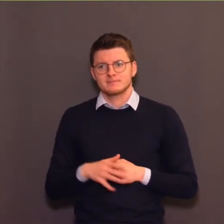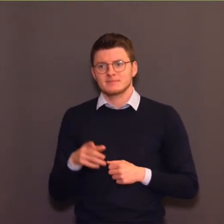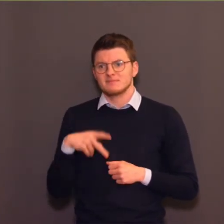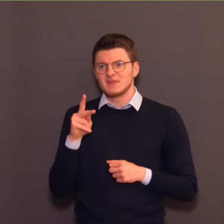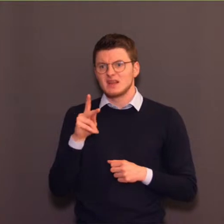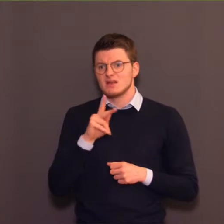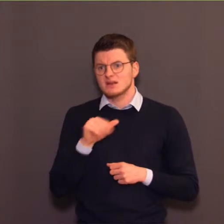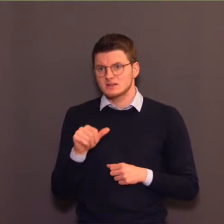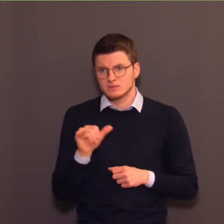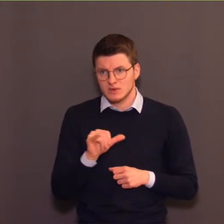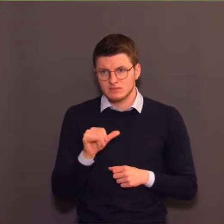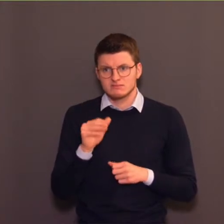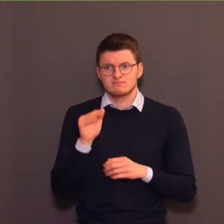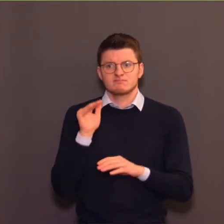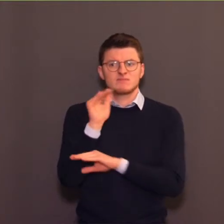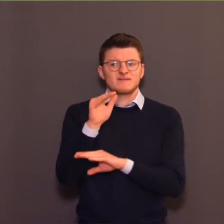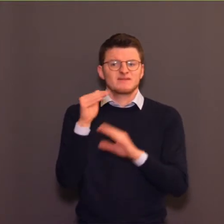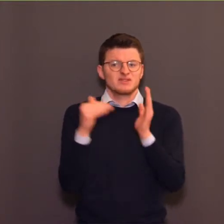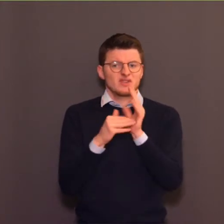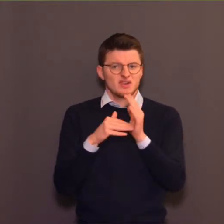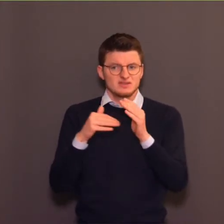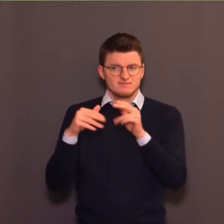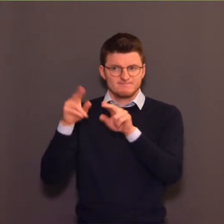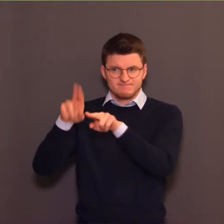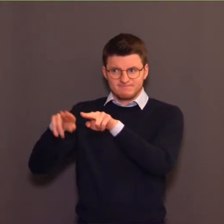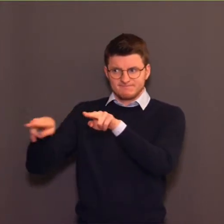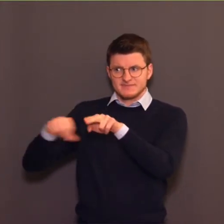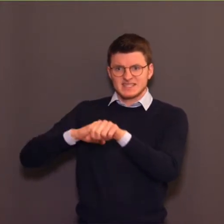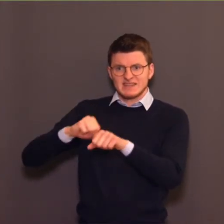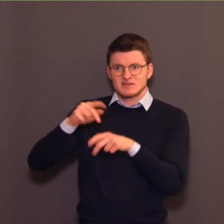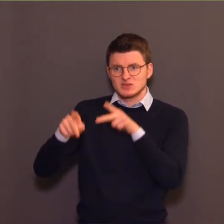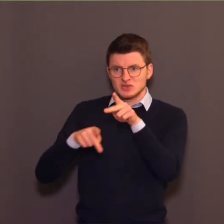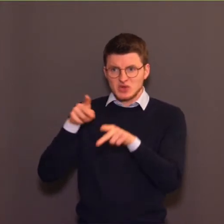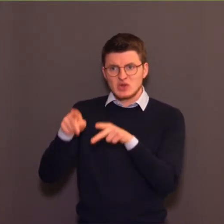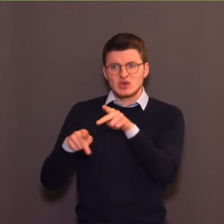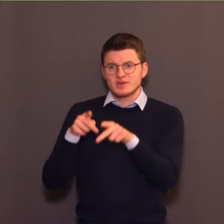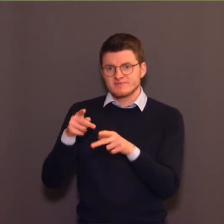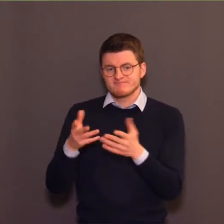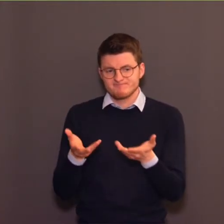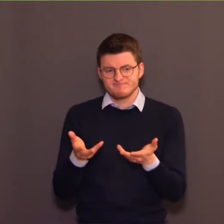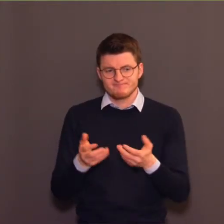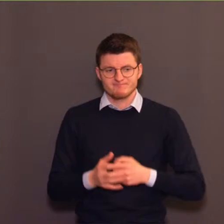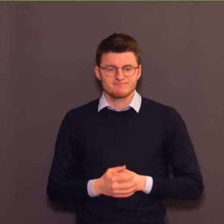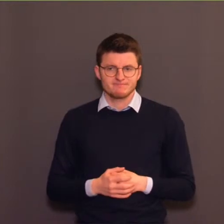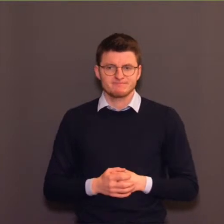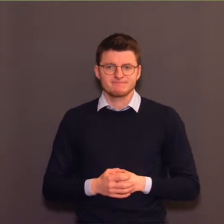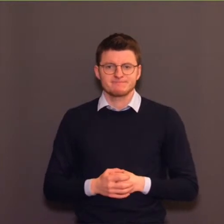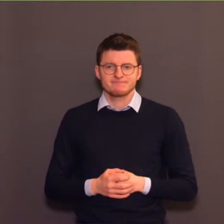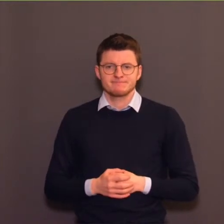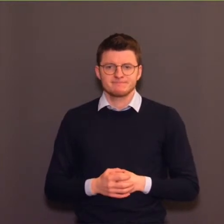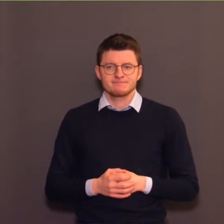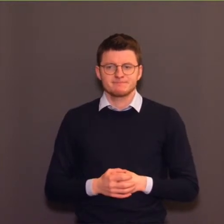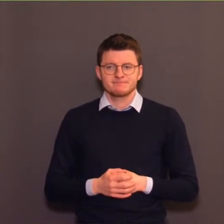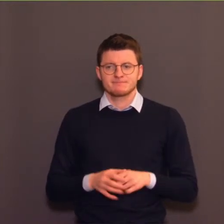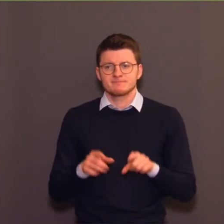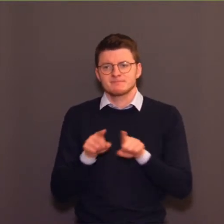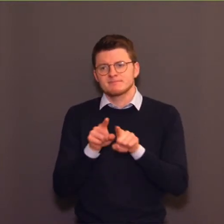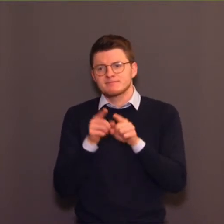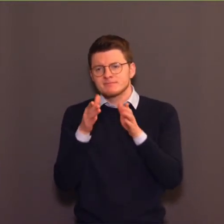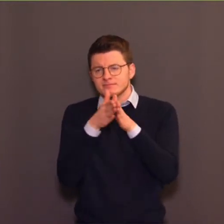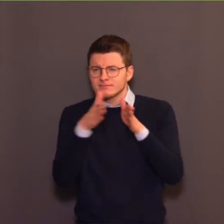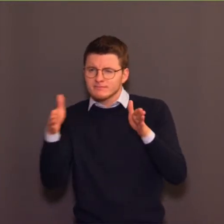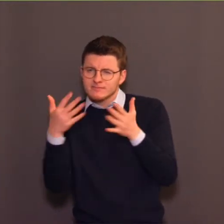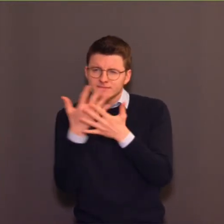dan 1000 intensieve zorgbedden zullen nodig hebben. De spreiding is opnieuw groot tussen de 700 en